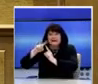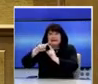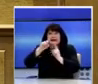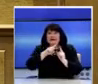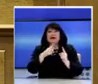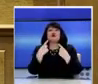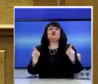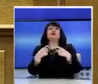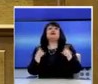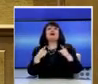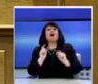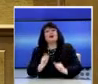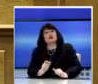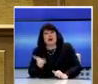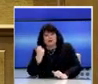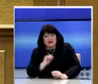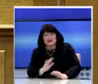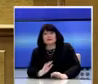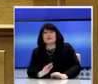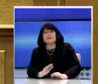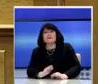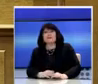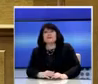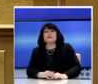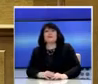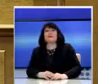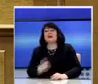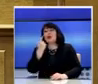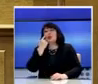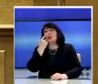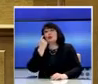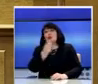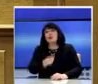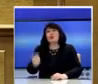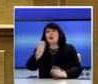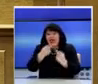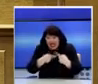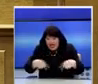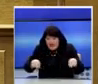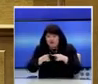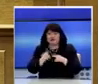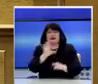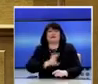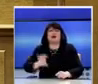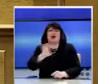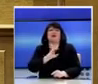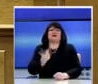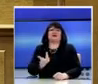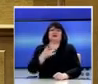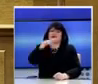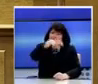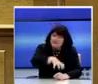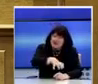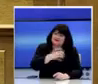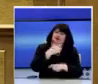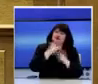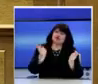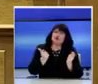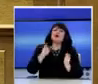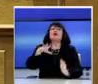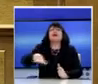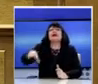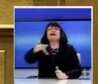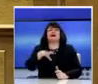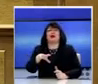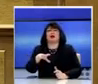τους διδάσκοντες, χωρίς την αναζήτηση επιπλέον αιθουσών, είτε εντός των σχολικών μονάδων, είτε στην